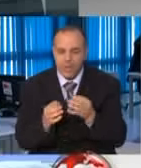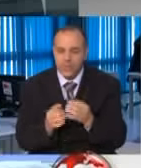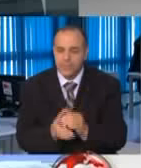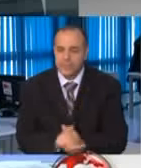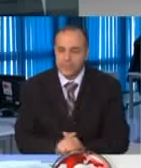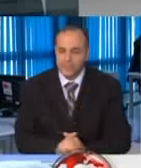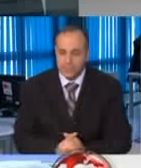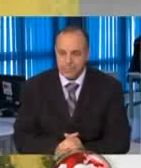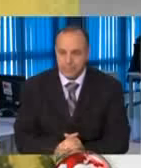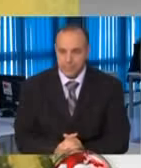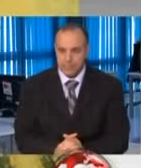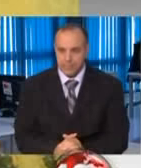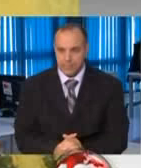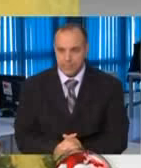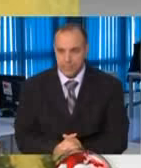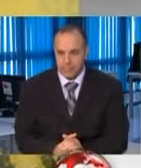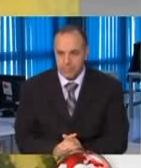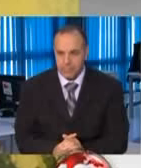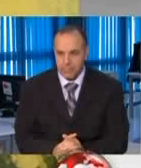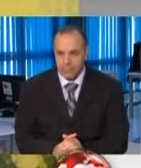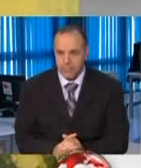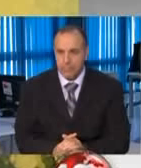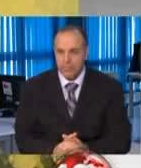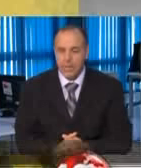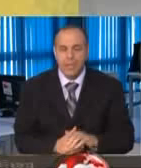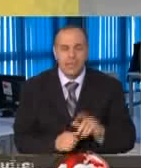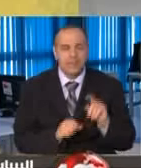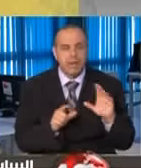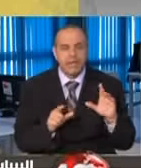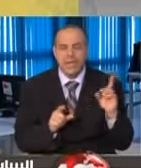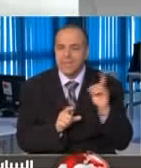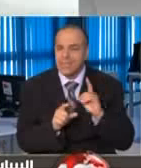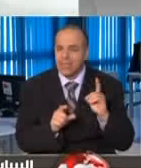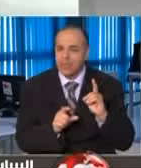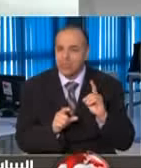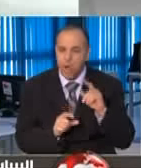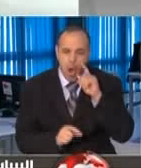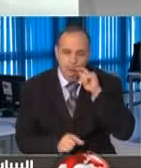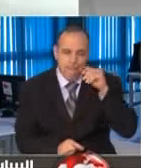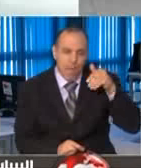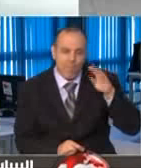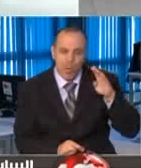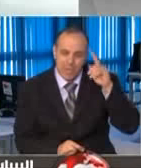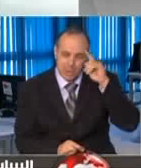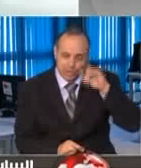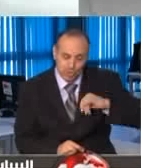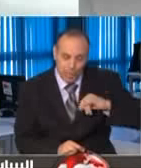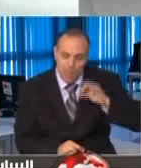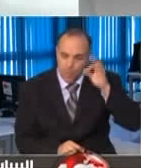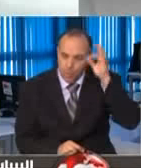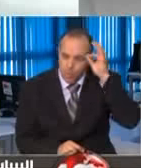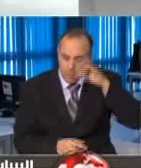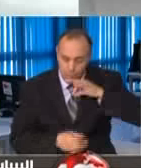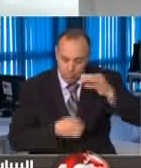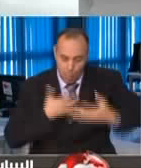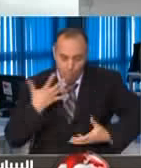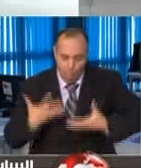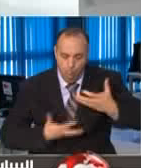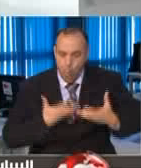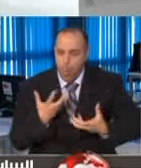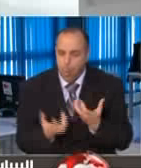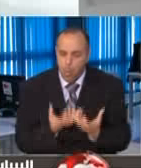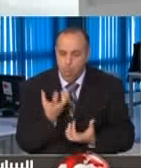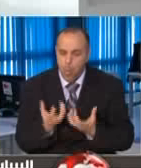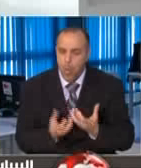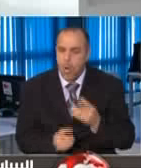14 جانفي 2011. ذات 17 ديسمبر انتهى اليأس بمحمد البوعزيزي الشاب التونسي إلى إضرام النار في جسده في